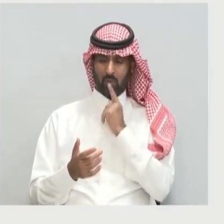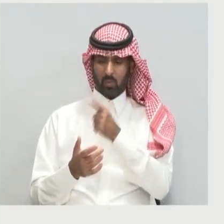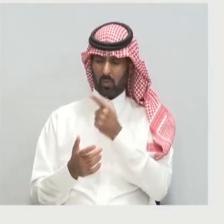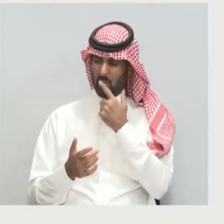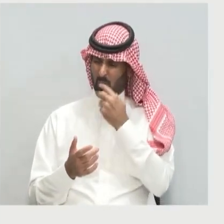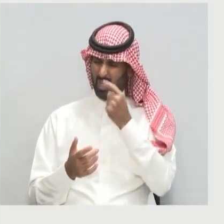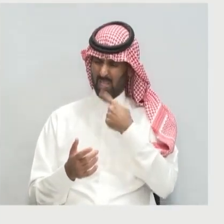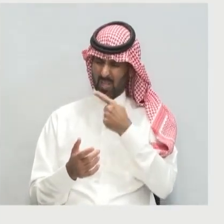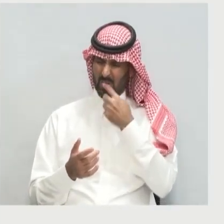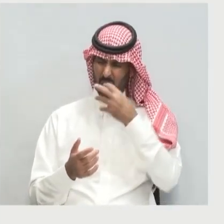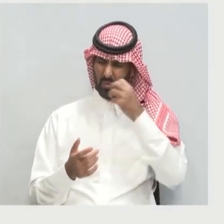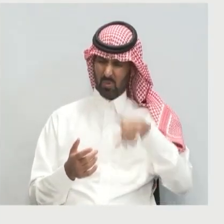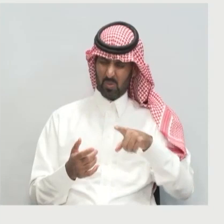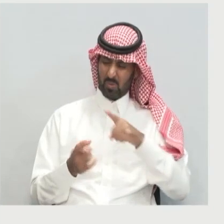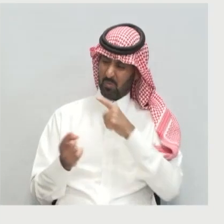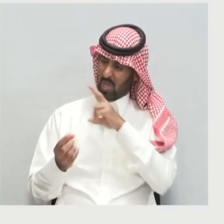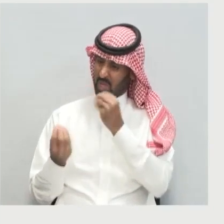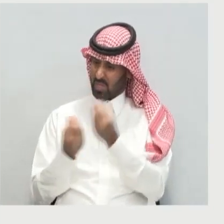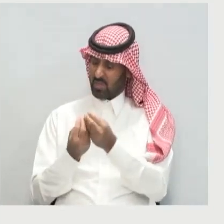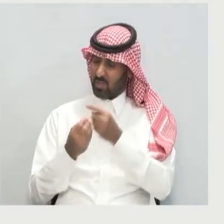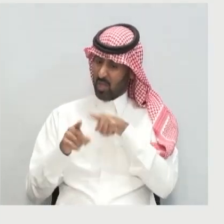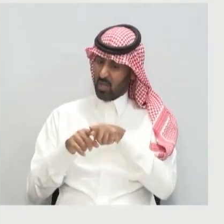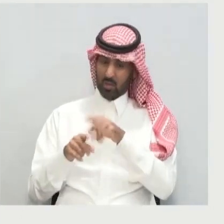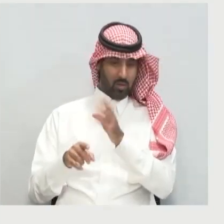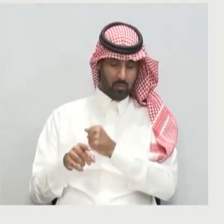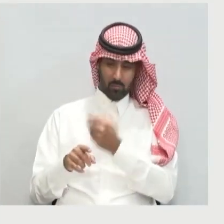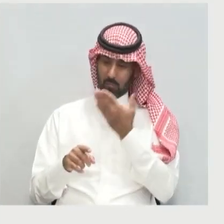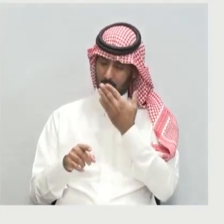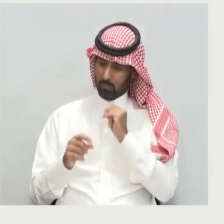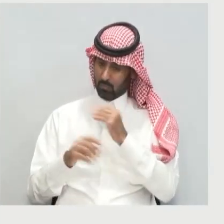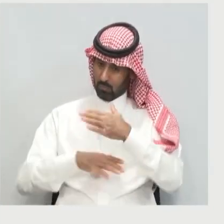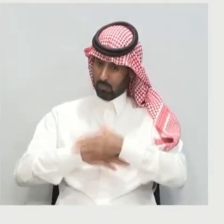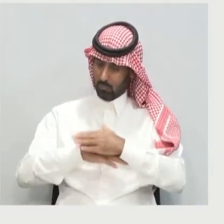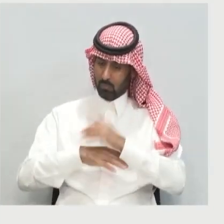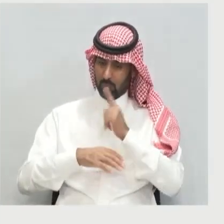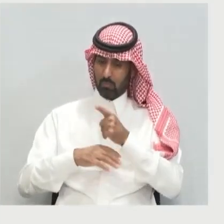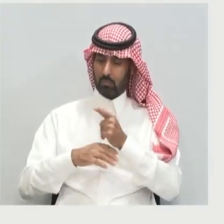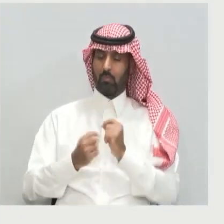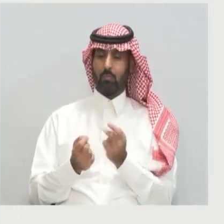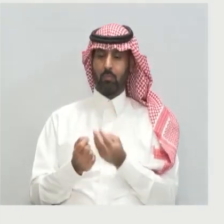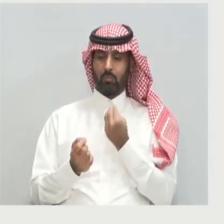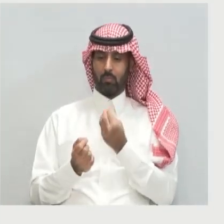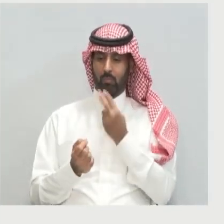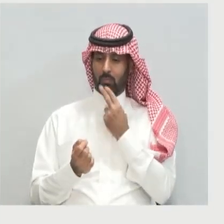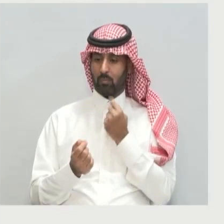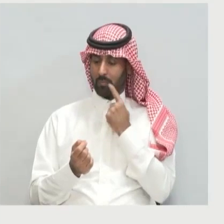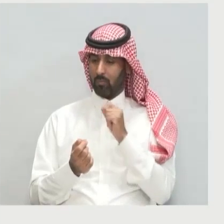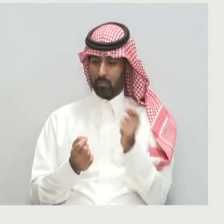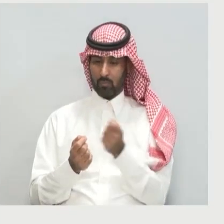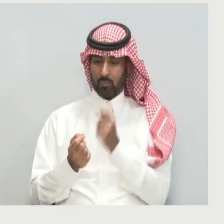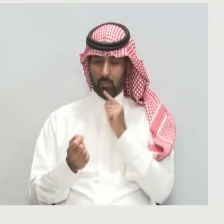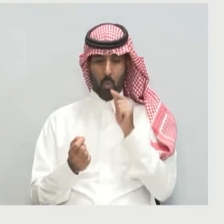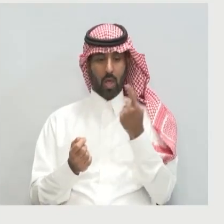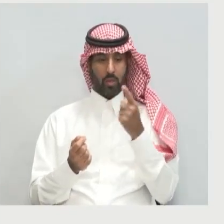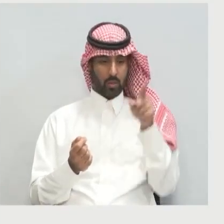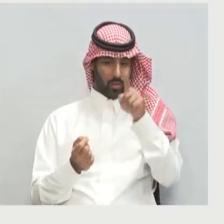بديئه حتى مع اصدقاءك المقربين رابعا حاول استخدام علامات الترقيم عند الحاجه